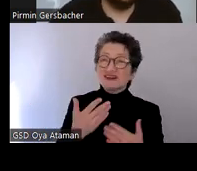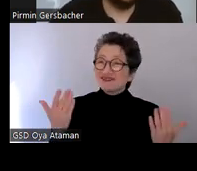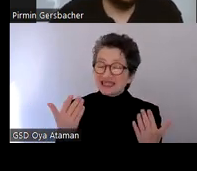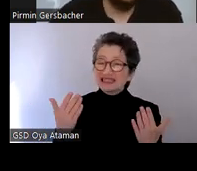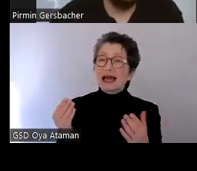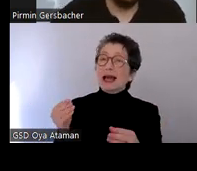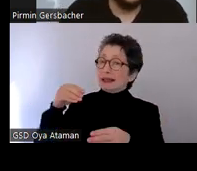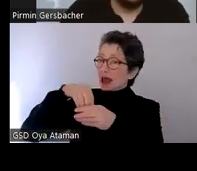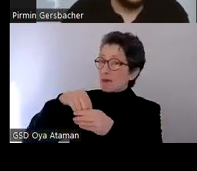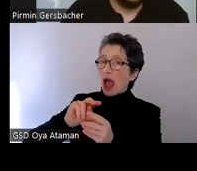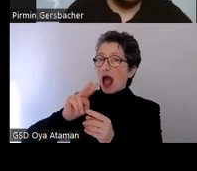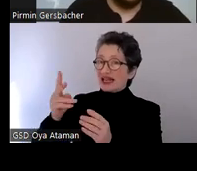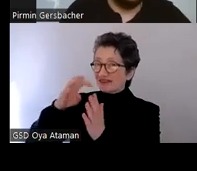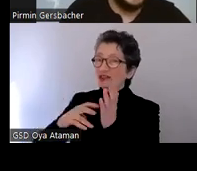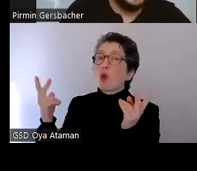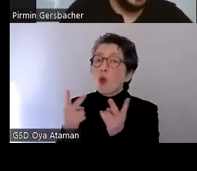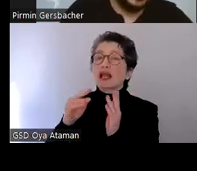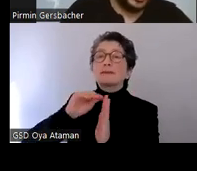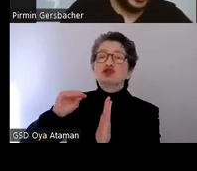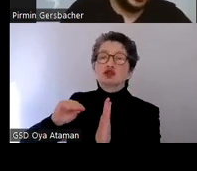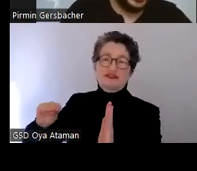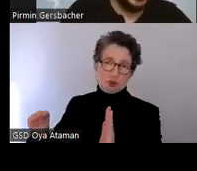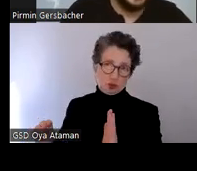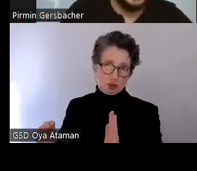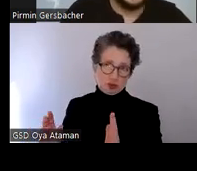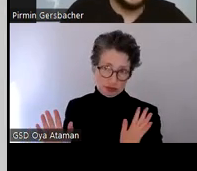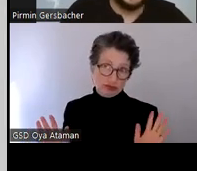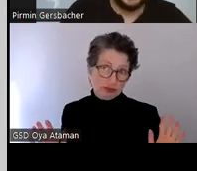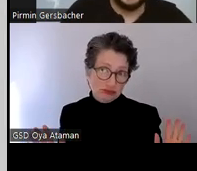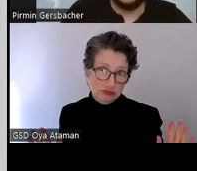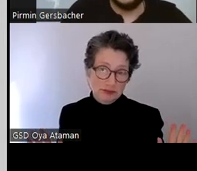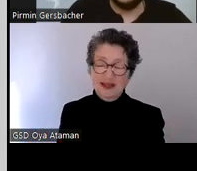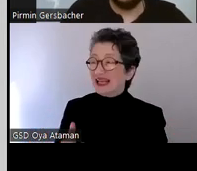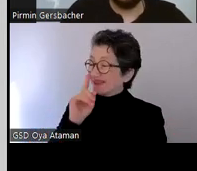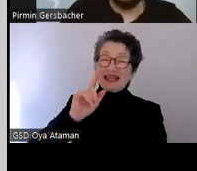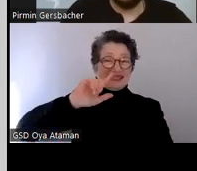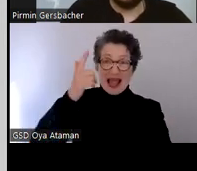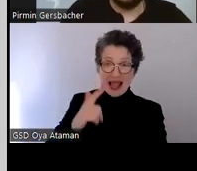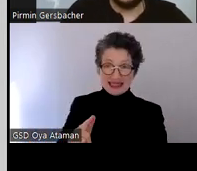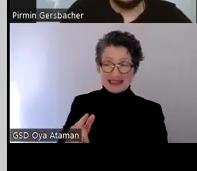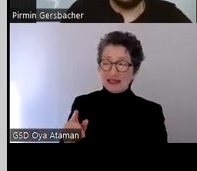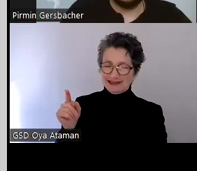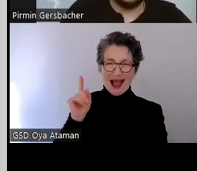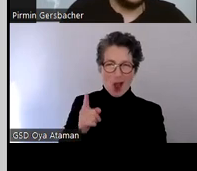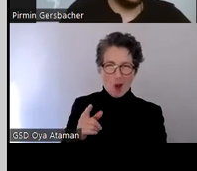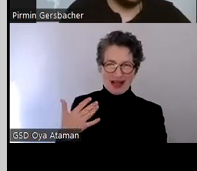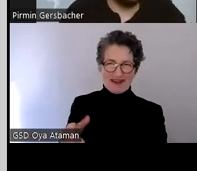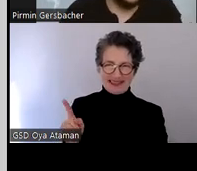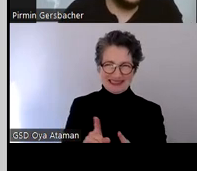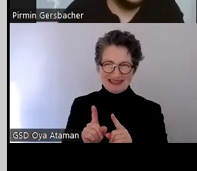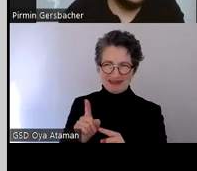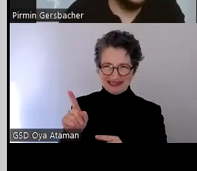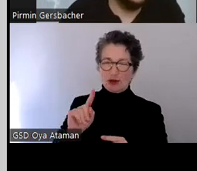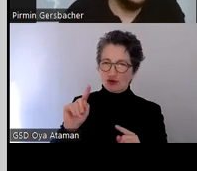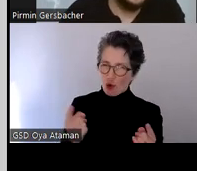Alternativtext. So, wenn das nicht der Fall ist, gehen wir jetzt nochmal auf die Seite, da war nämlich der Fehler auch. Ich lasse wieder einen Site-Improve Accessibility